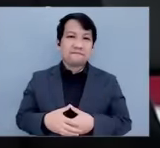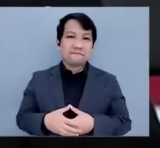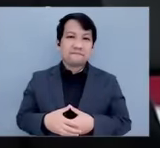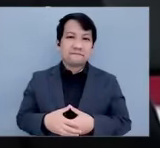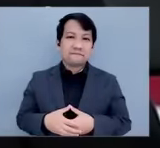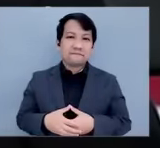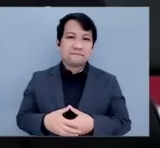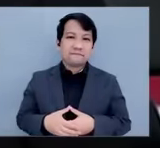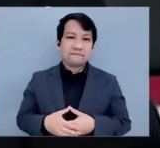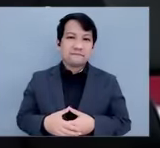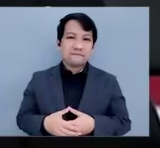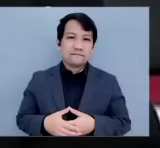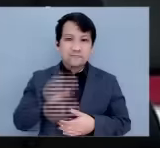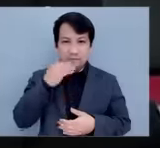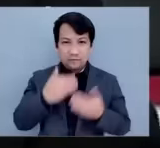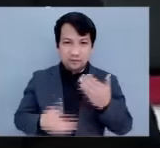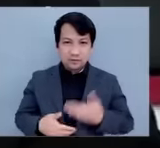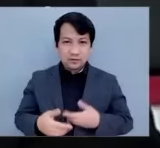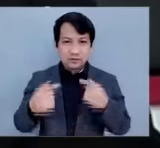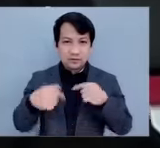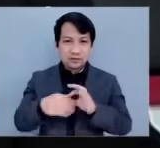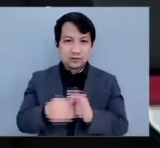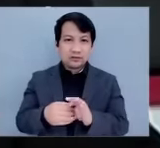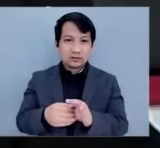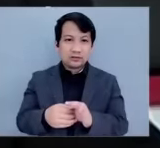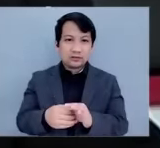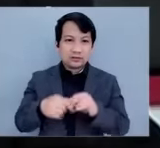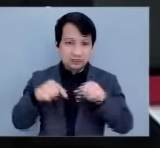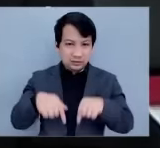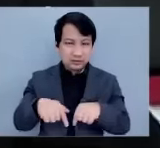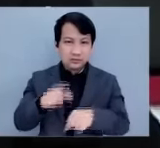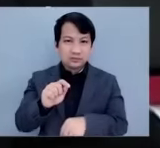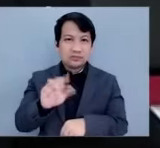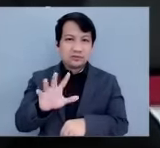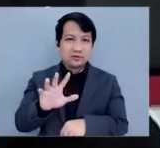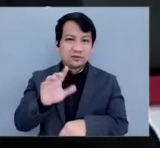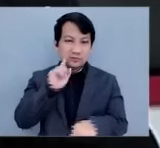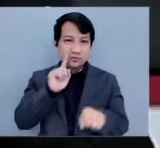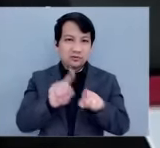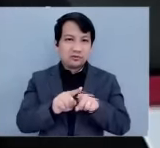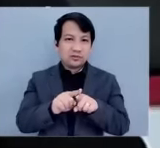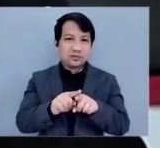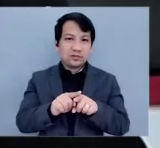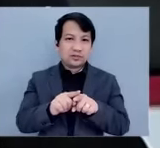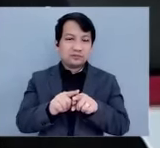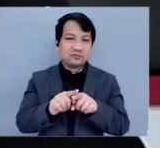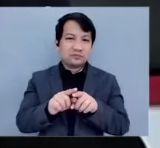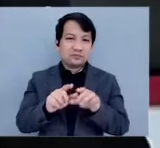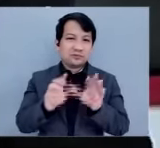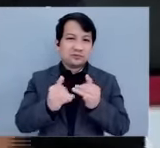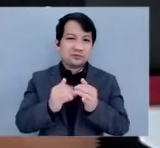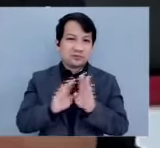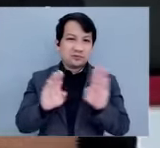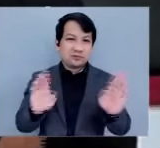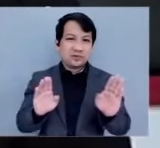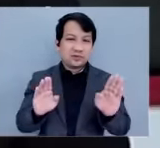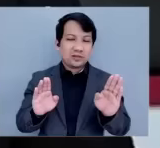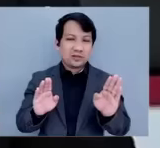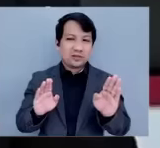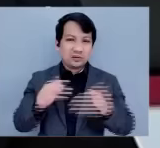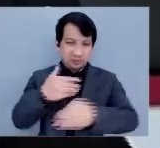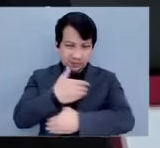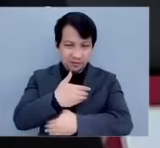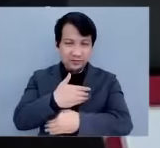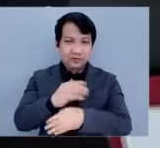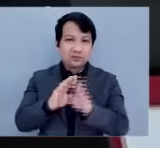we welcome you to the Kapatid Network with open arms and open hearts. Sobra po kaming